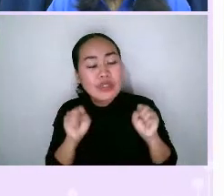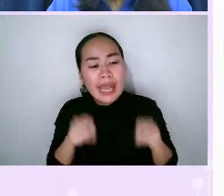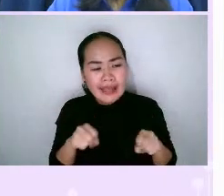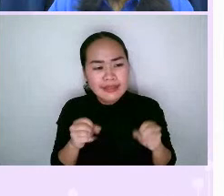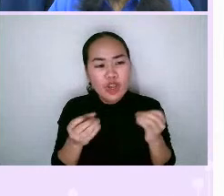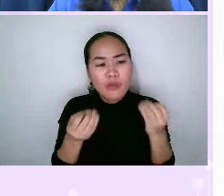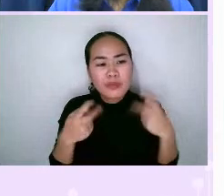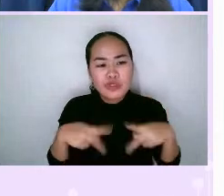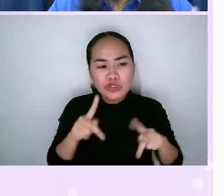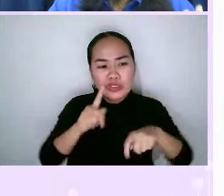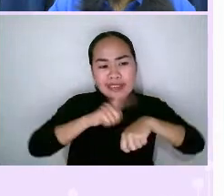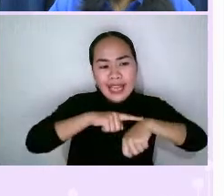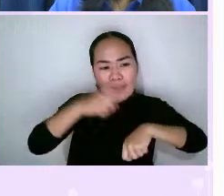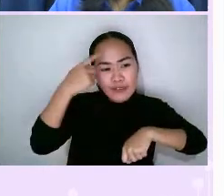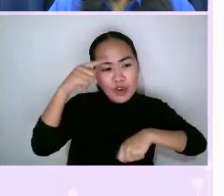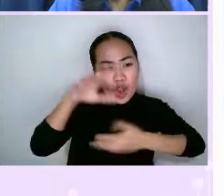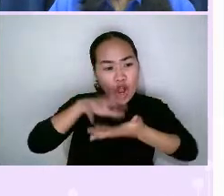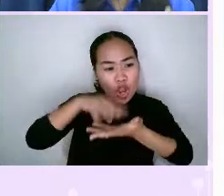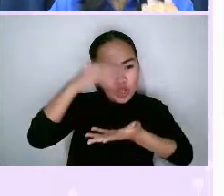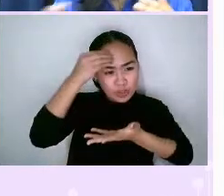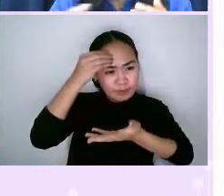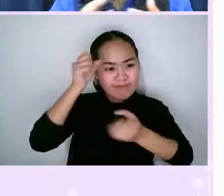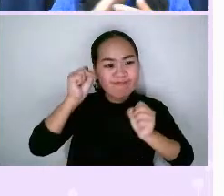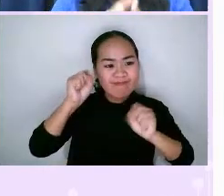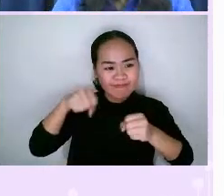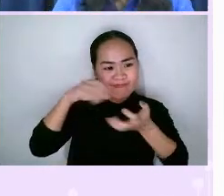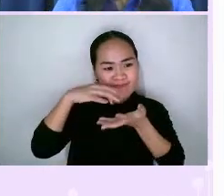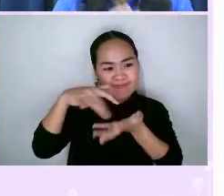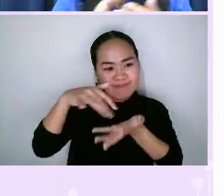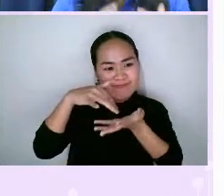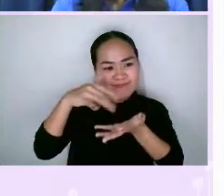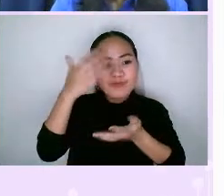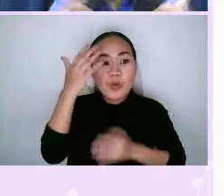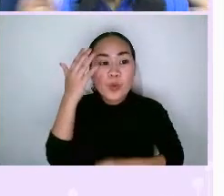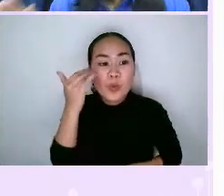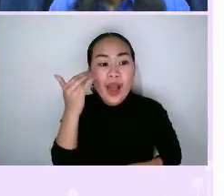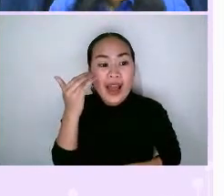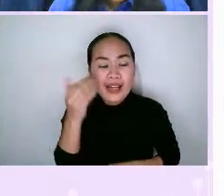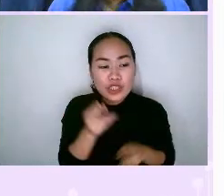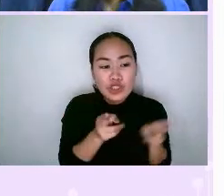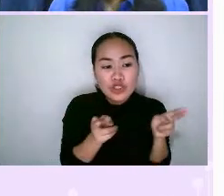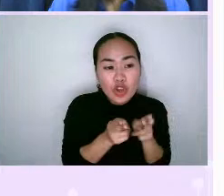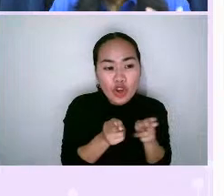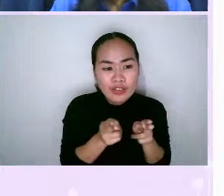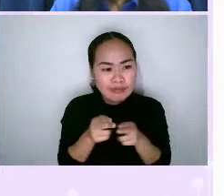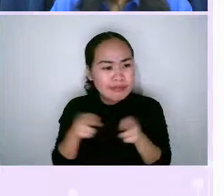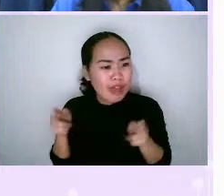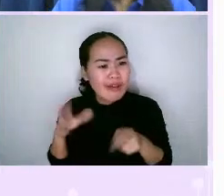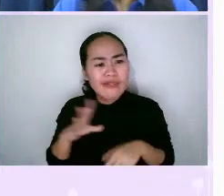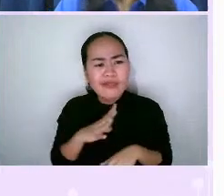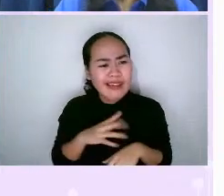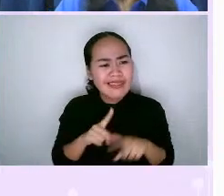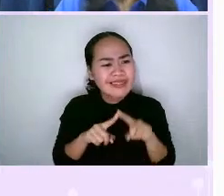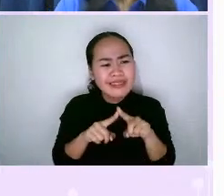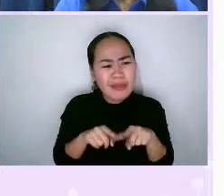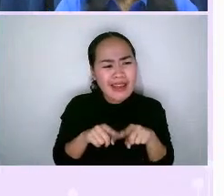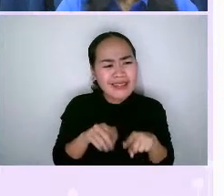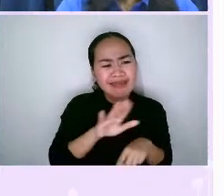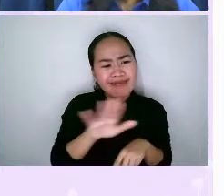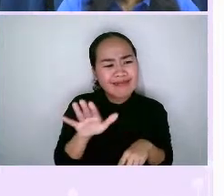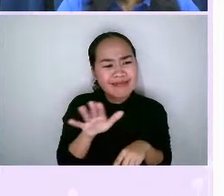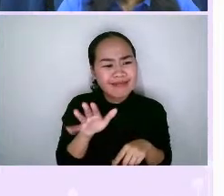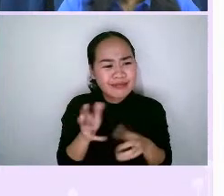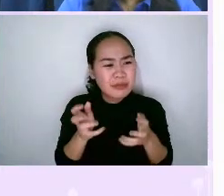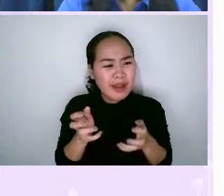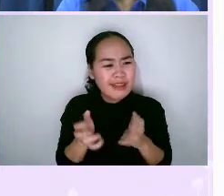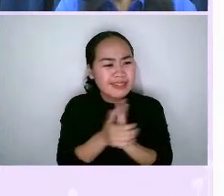na mag-aral dahil pwede naman pong itong mag-aral na maiksi o mahabang panahon, depende po sa kakayahan natin